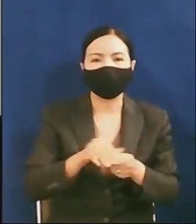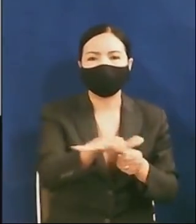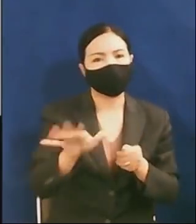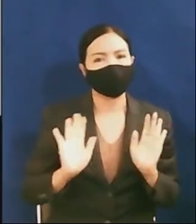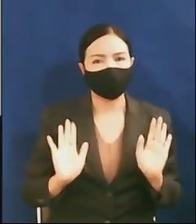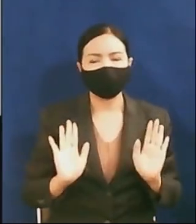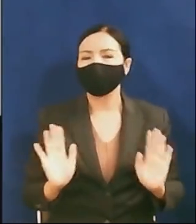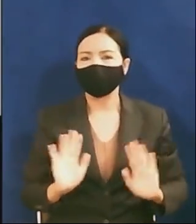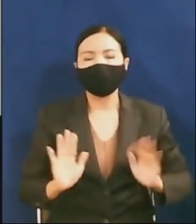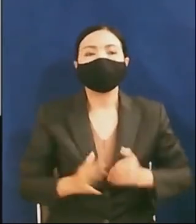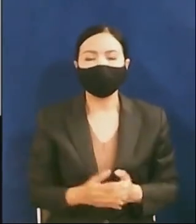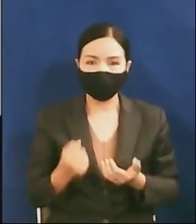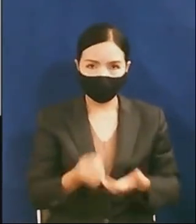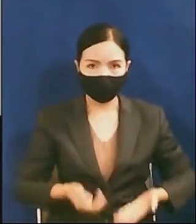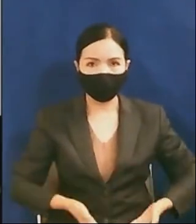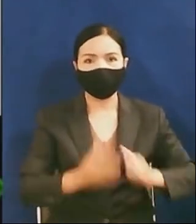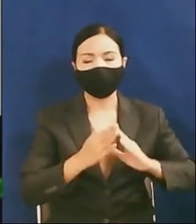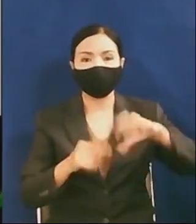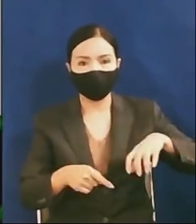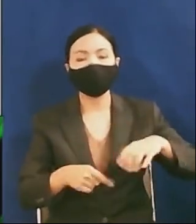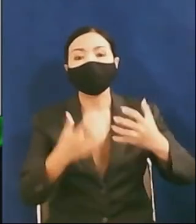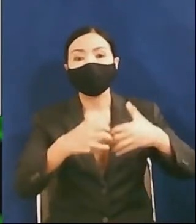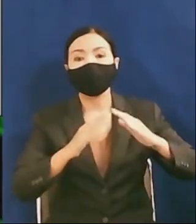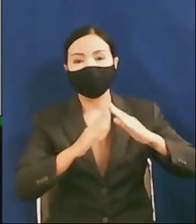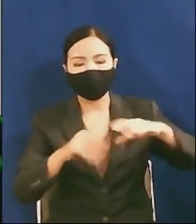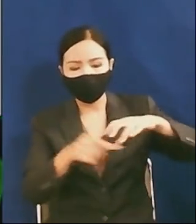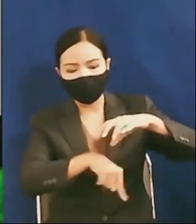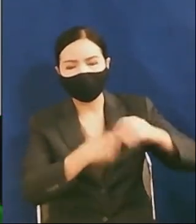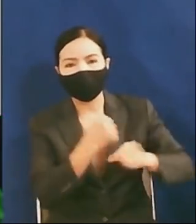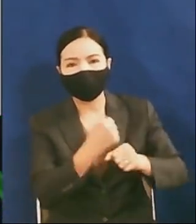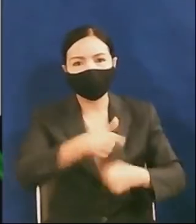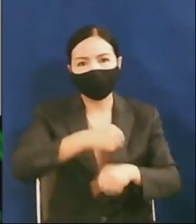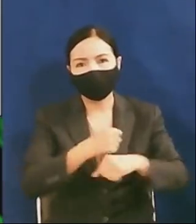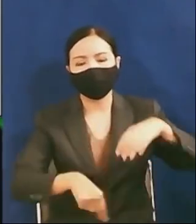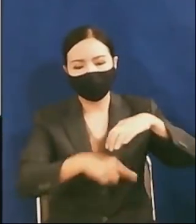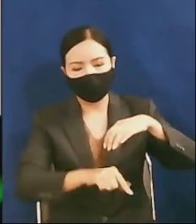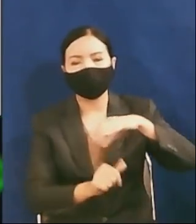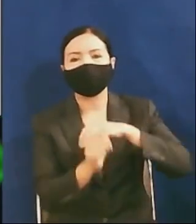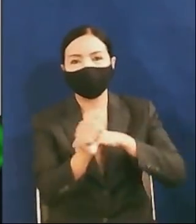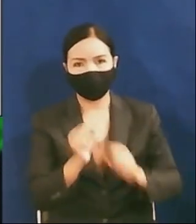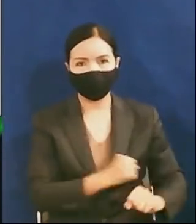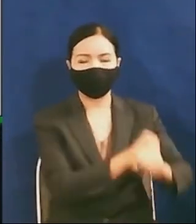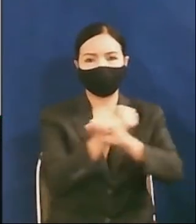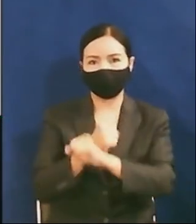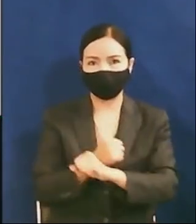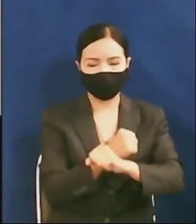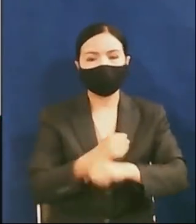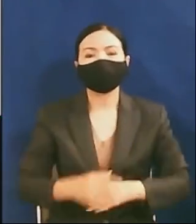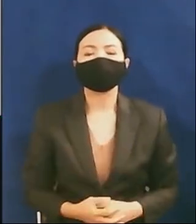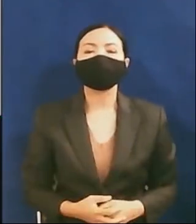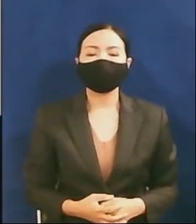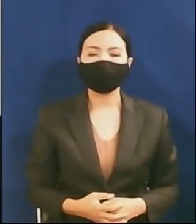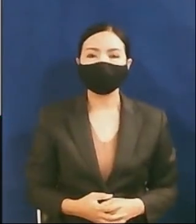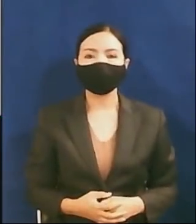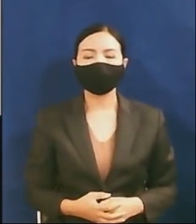แล้วก็ยังทำให้สถานประกอบการยังสามารถปฏิบัติงานได้โดยที่มีความปลอดภัยนะครับแล้วก็จะทำให้มี